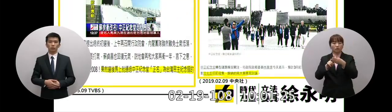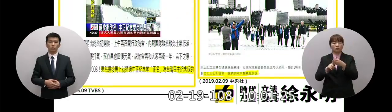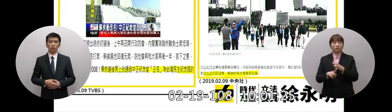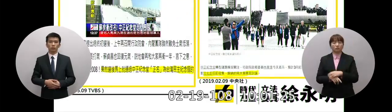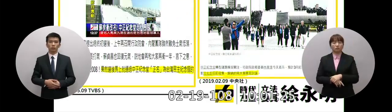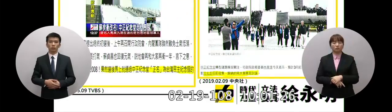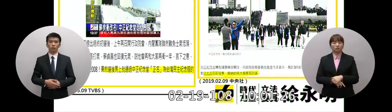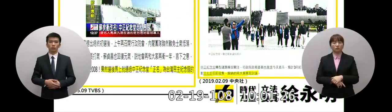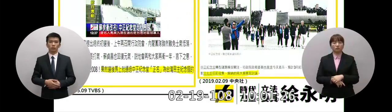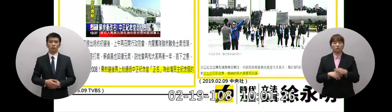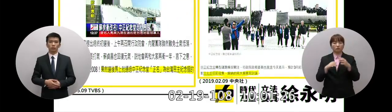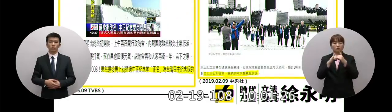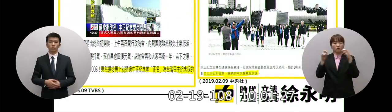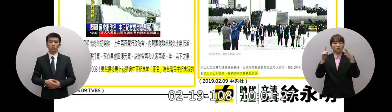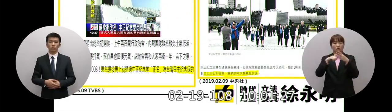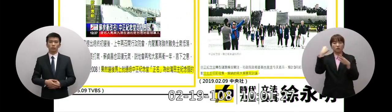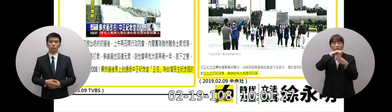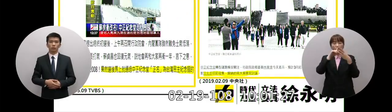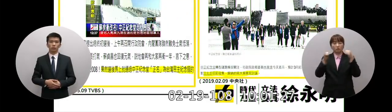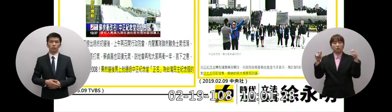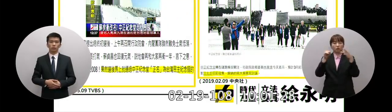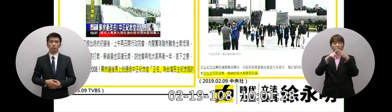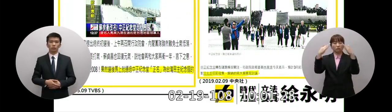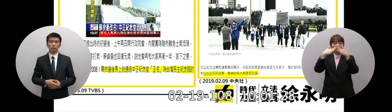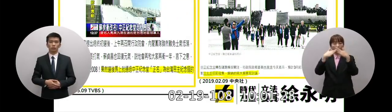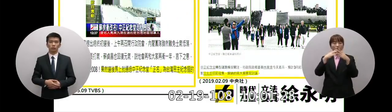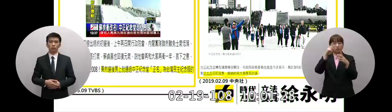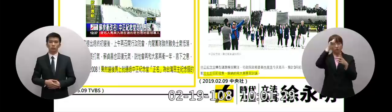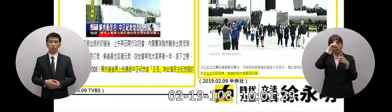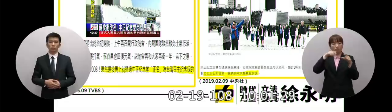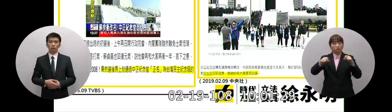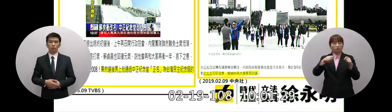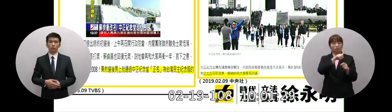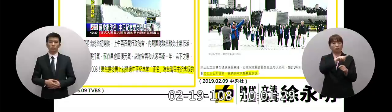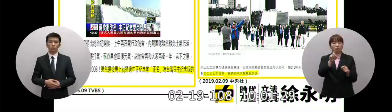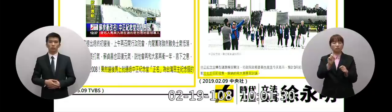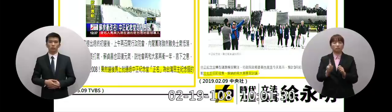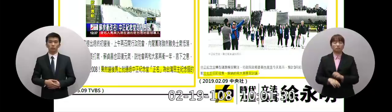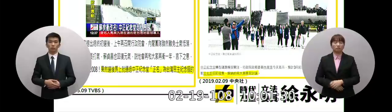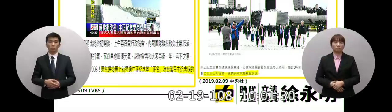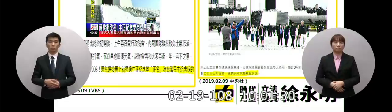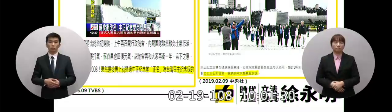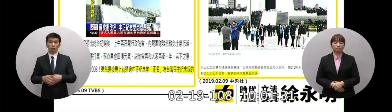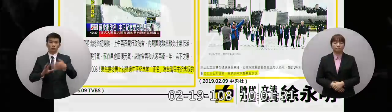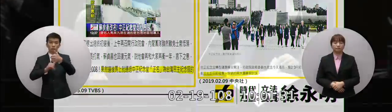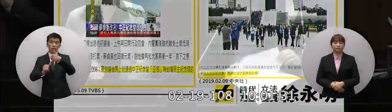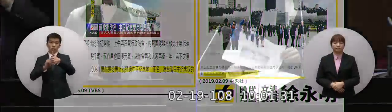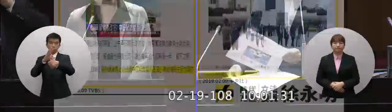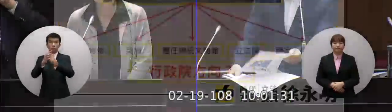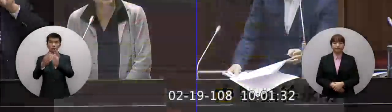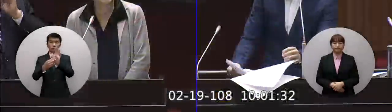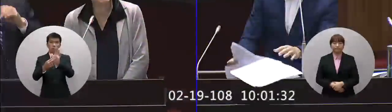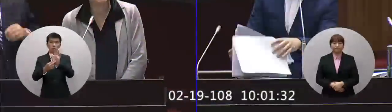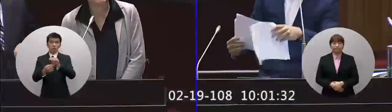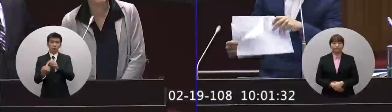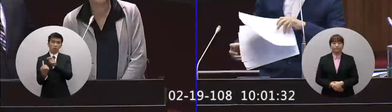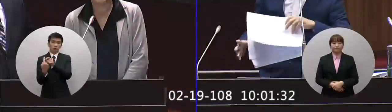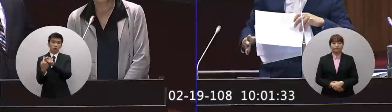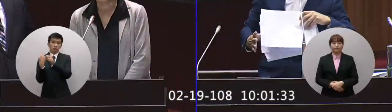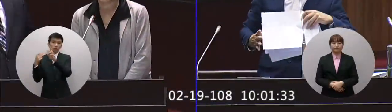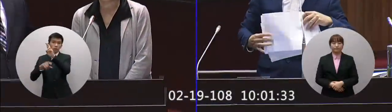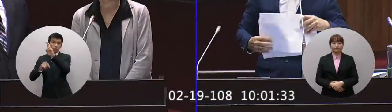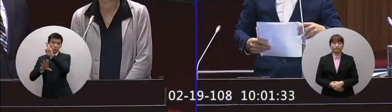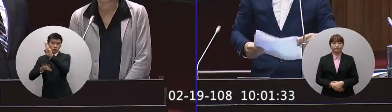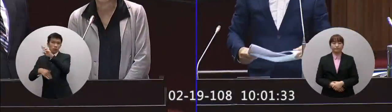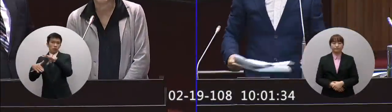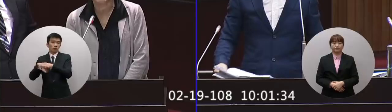个民主馆、台湾民主馆？我们的方向是什么？ 报告这个委员啊，那我们在去年底文